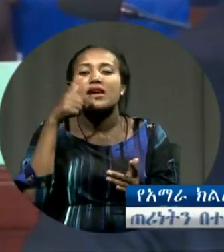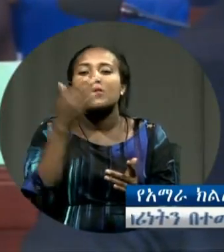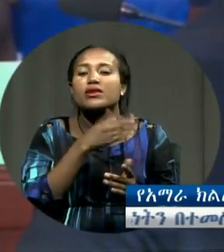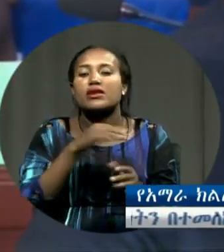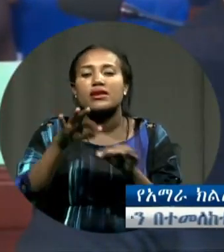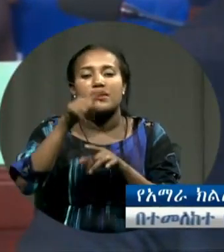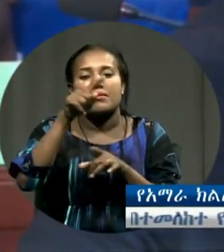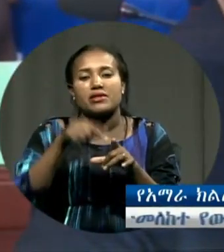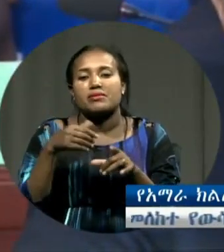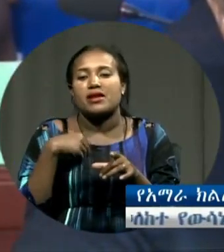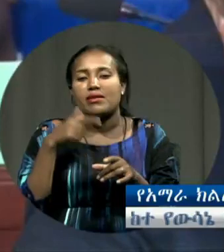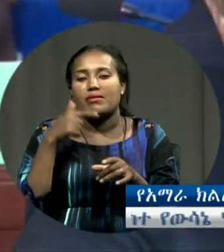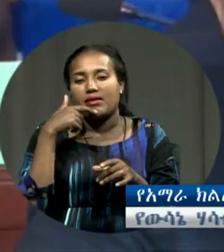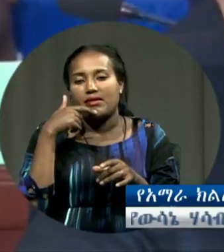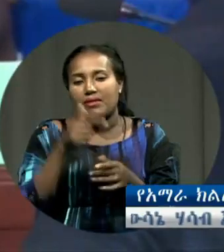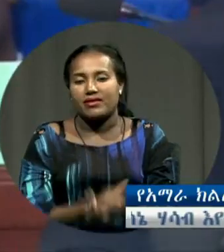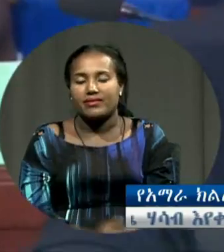ስላለኝ ነው።